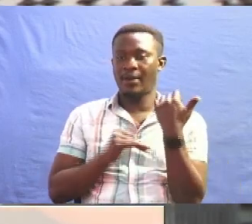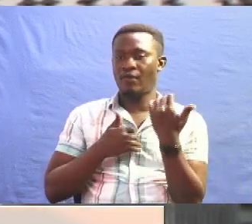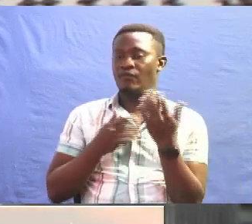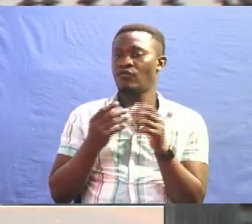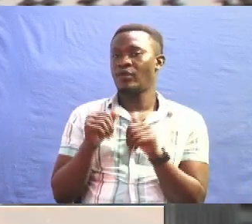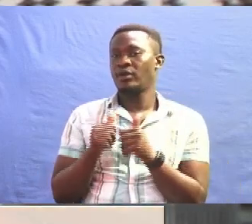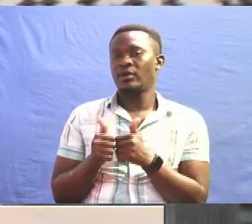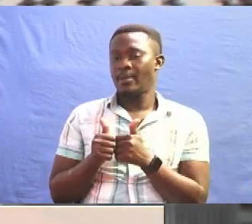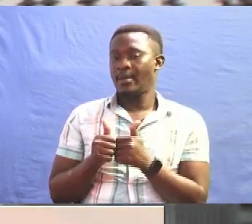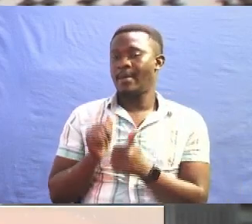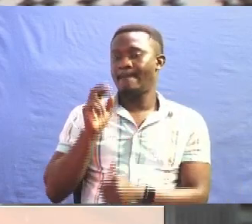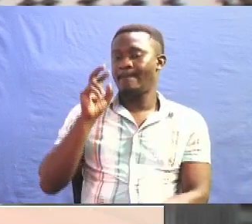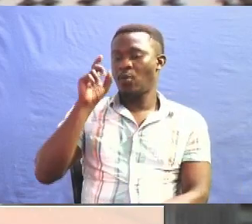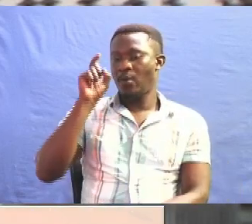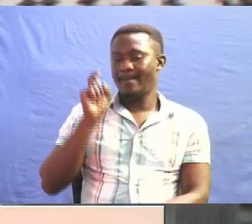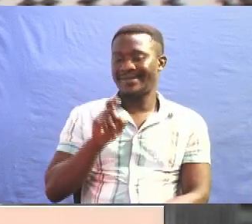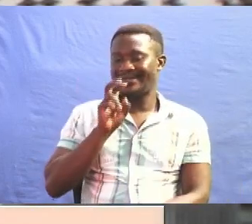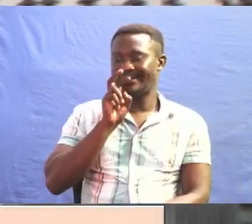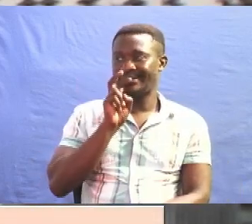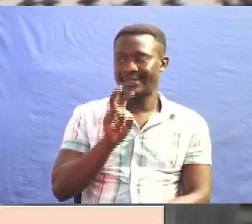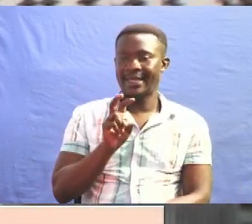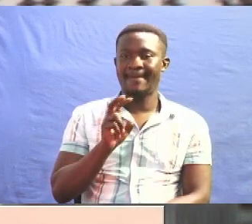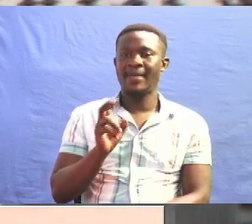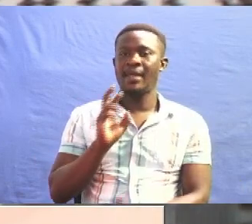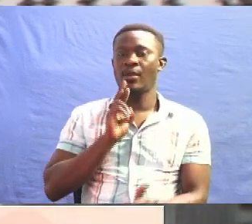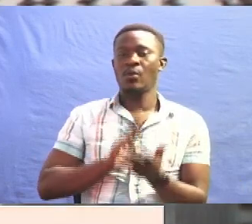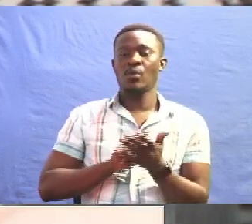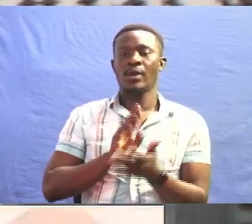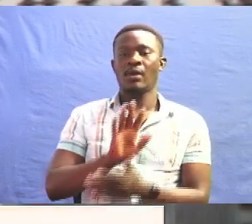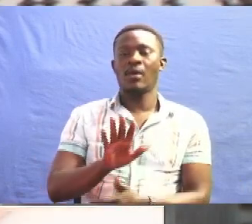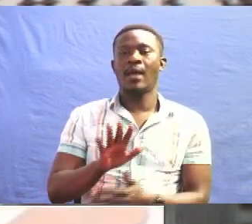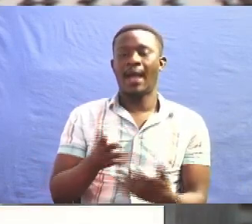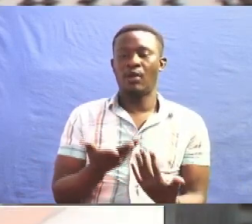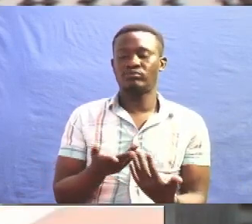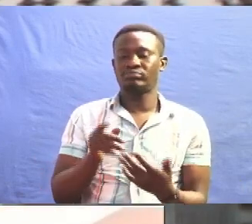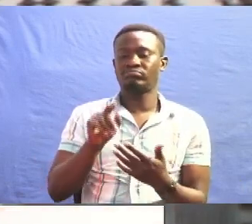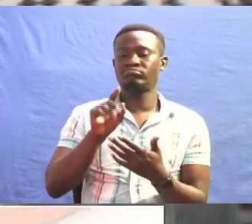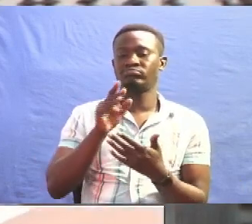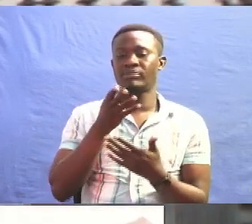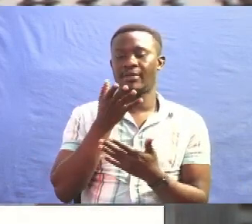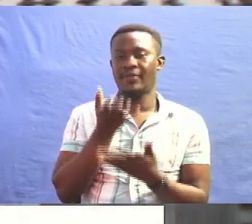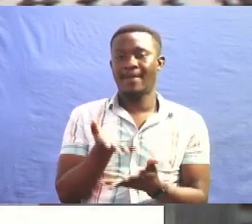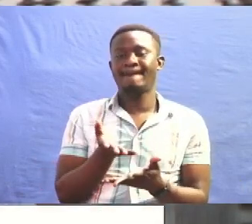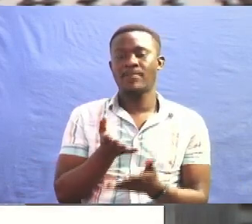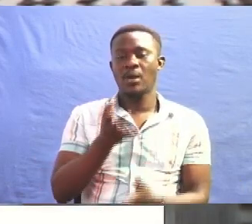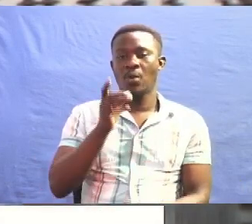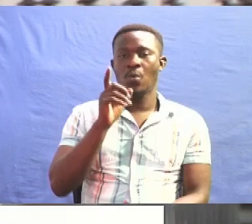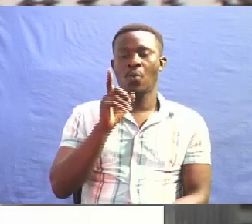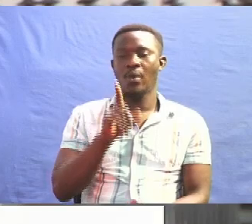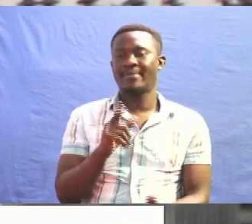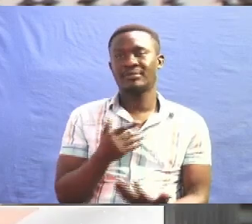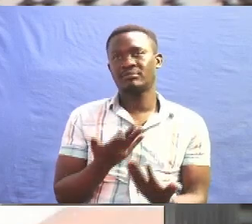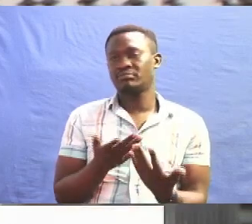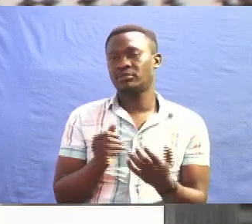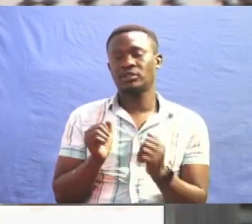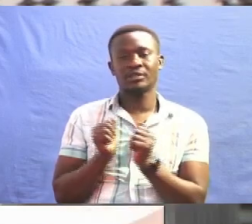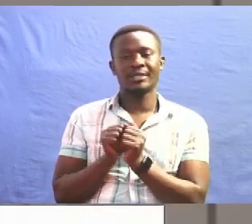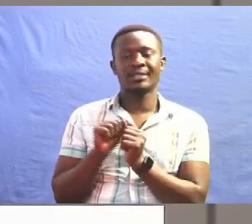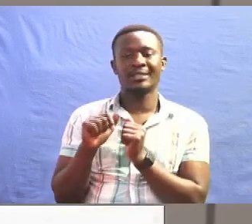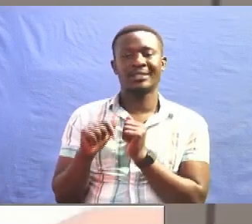vizuri, kwa sababu itabidi tuangalie kwa rekodi yao. Zile transformers ziko hapa ni zaidi ya